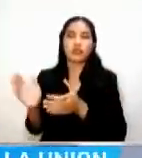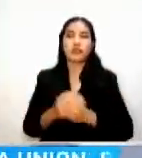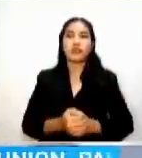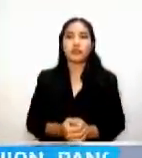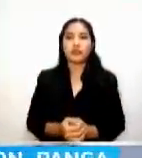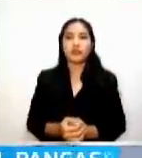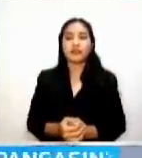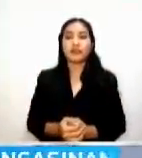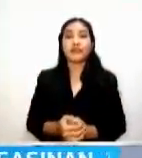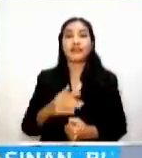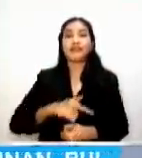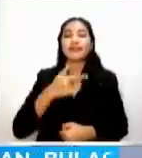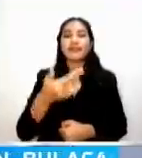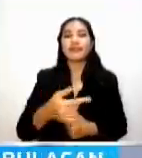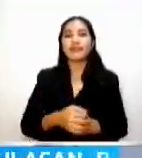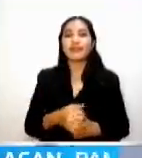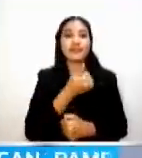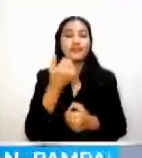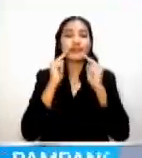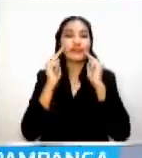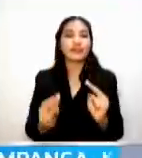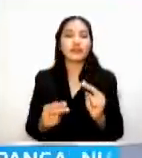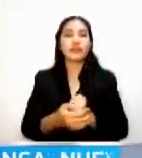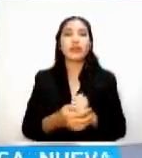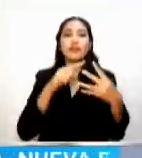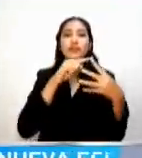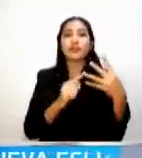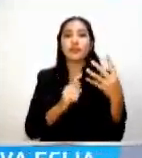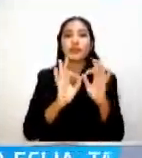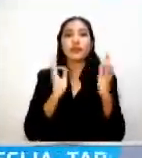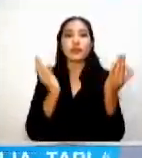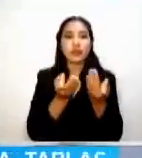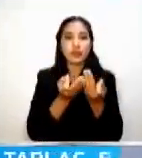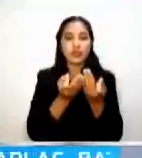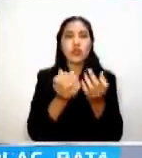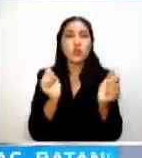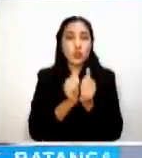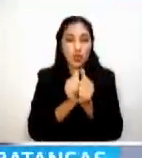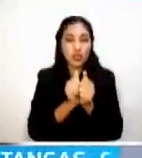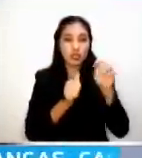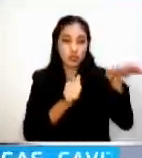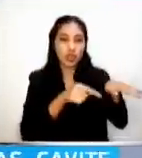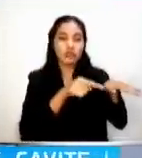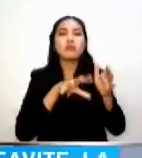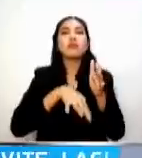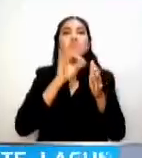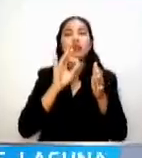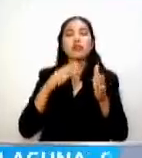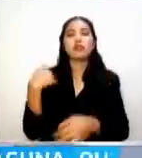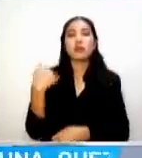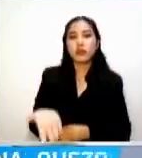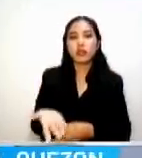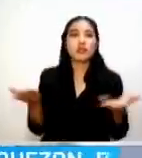Sa ibang balita, apat na magkakaanak kabilang ang isang bata ang natagpuang patay sa kanilang tahanan sa Bacolod City. Balita